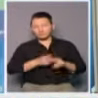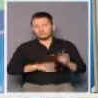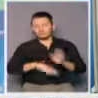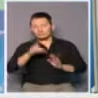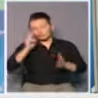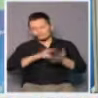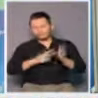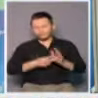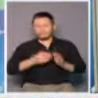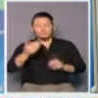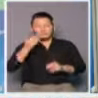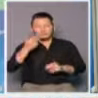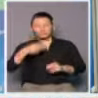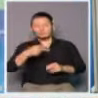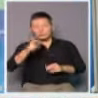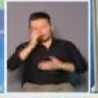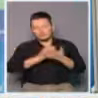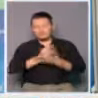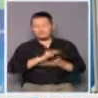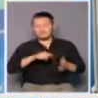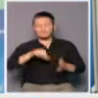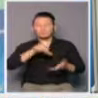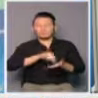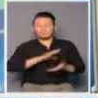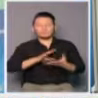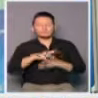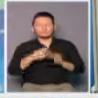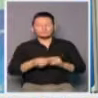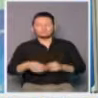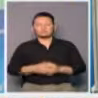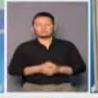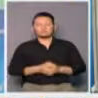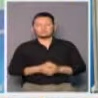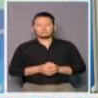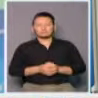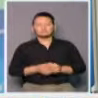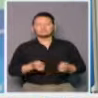приняли участие около 20 наших государственных служащих, притом не рядового, а именно